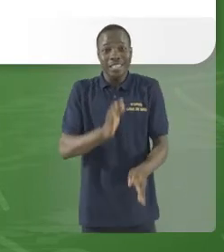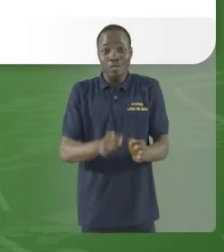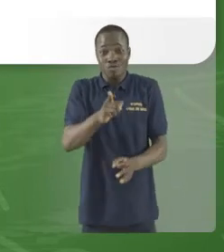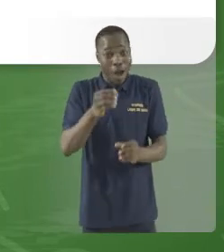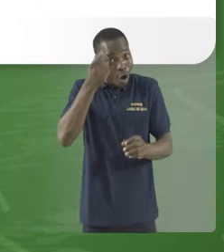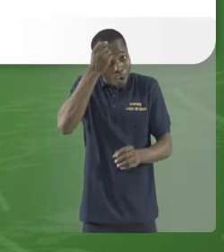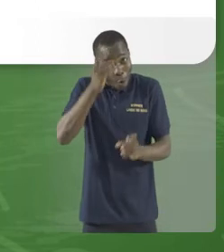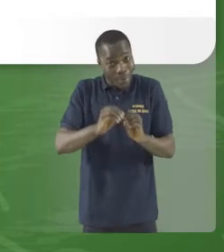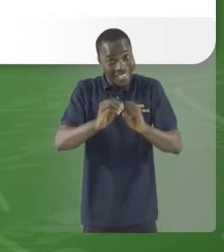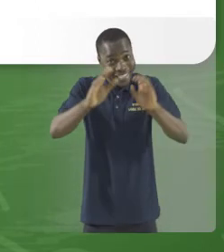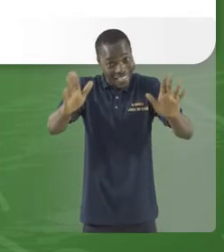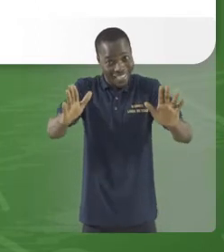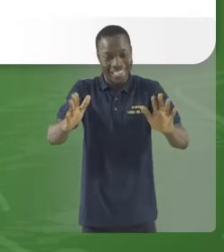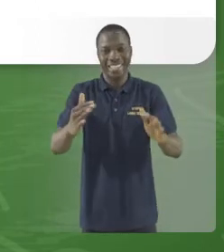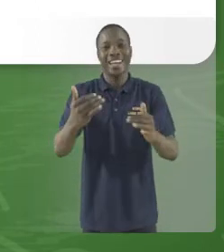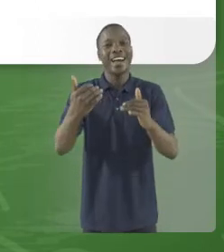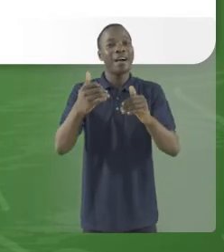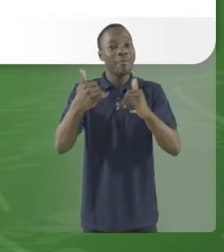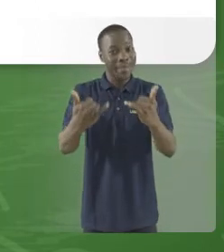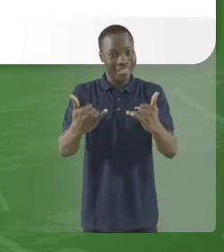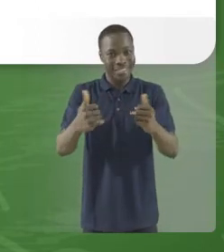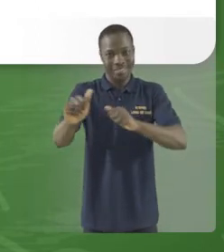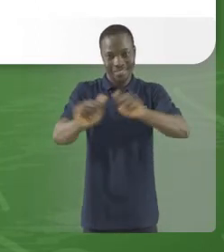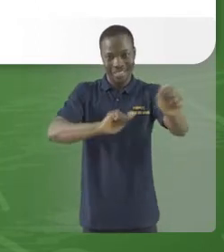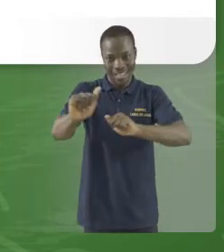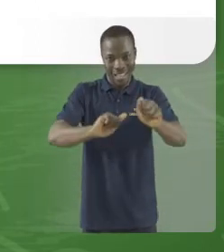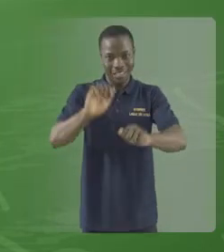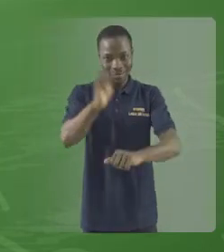une activité d'application.